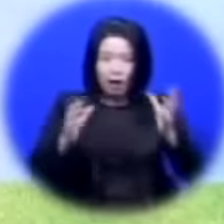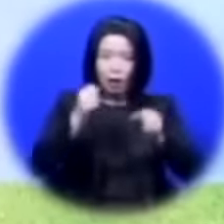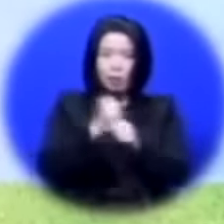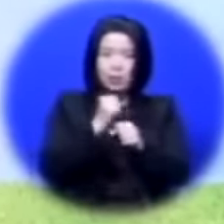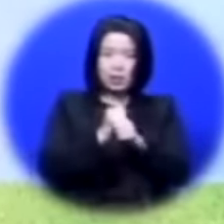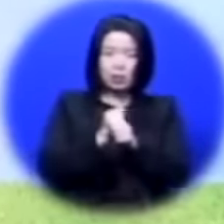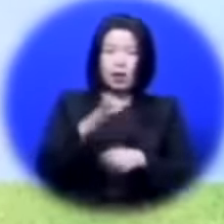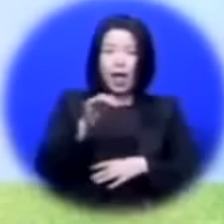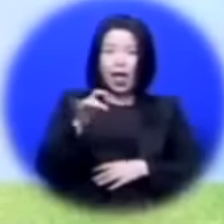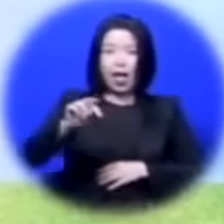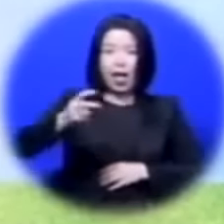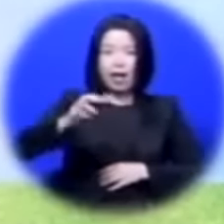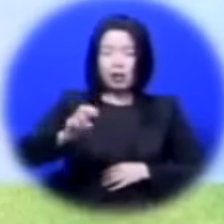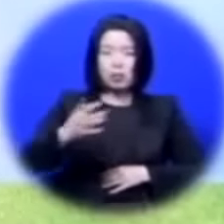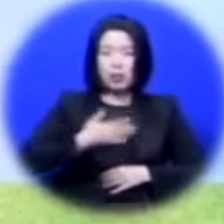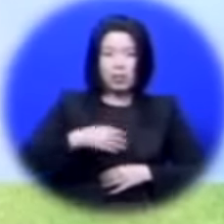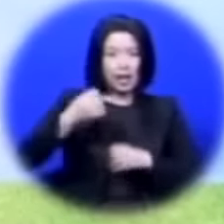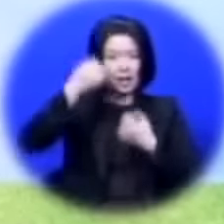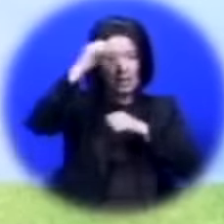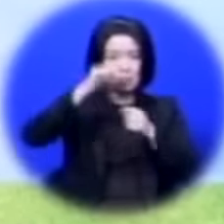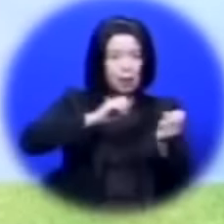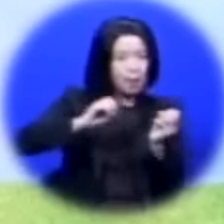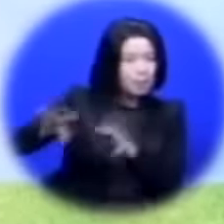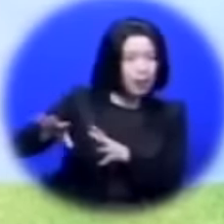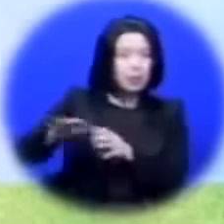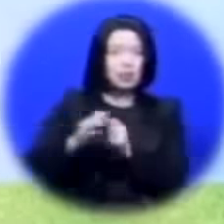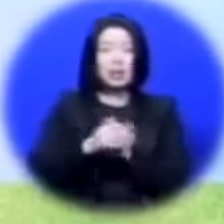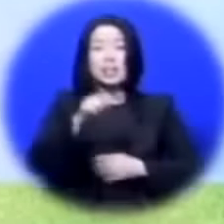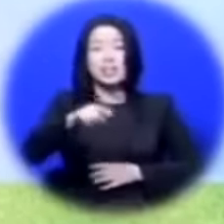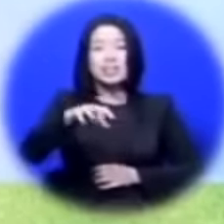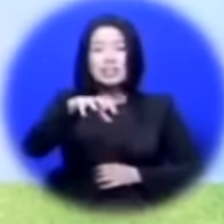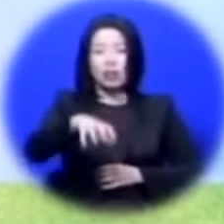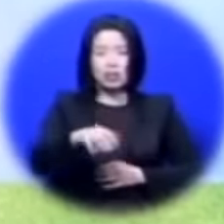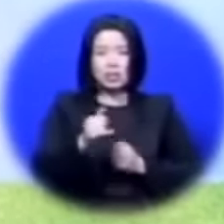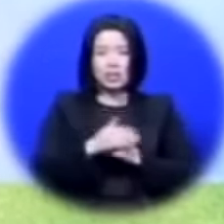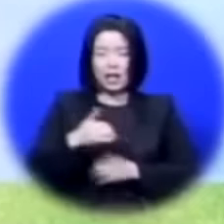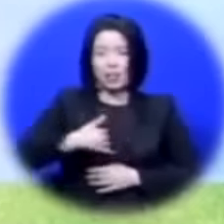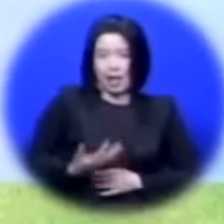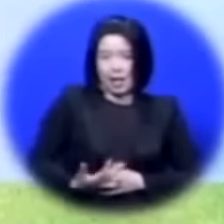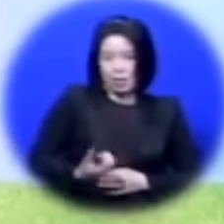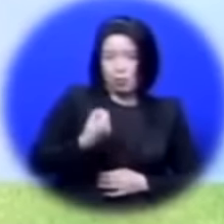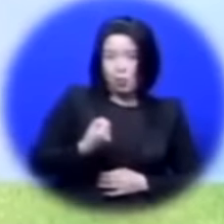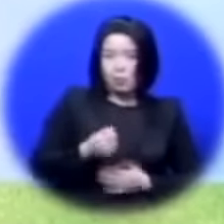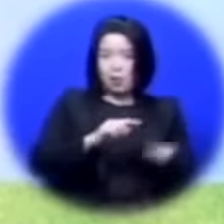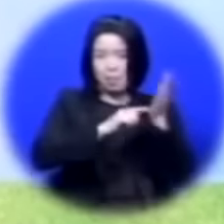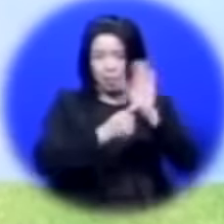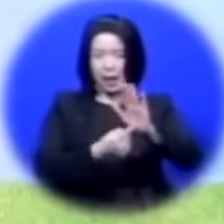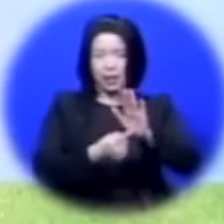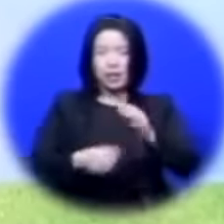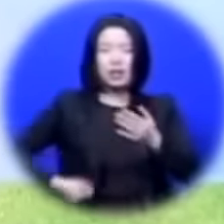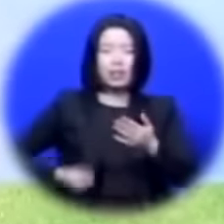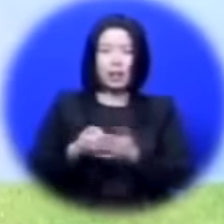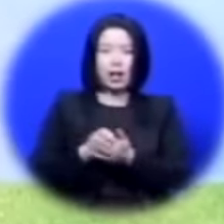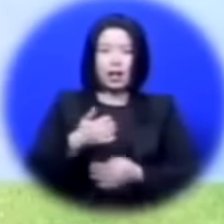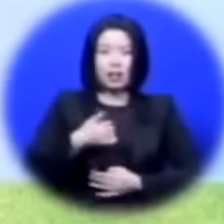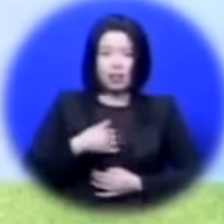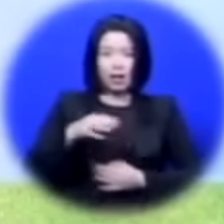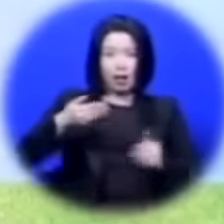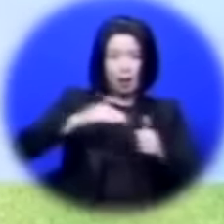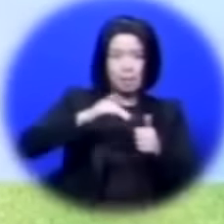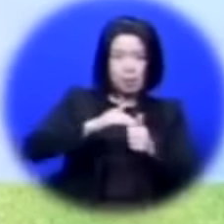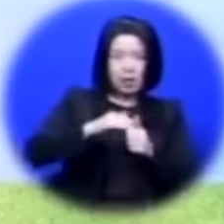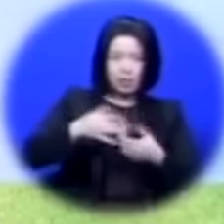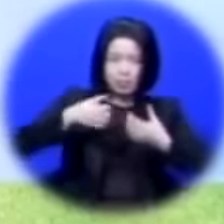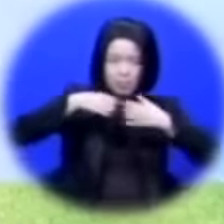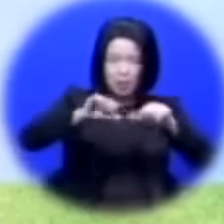삼고에는 나의 신을 벗어던져 그것이 나의 소유임을 밝히겠다 내가 블레셋을